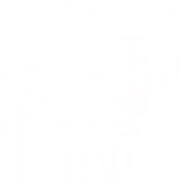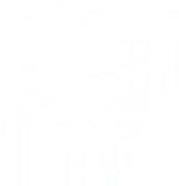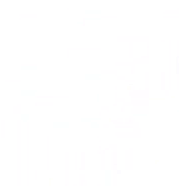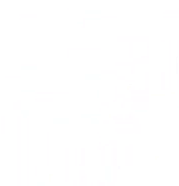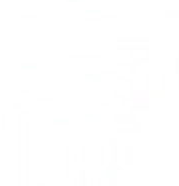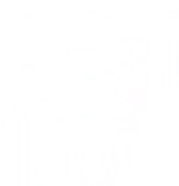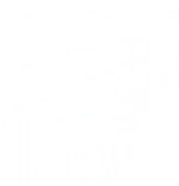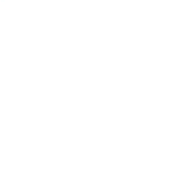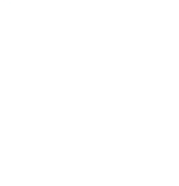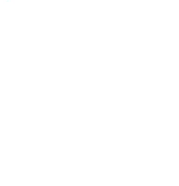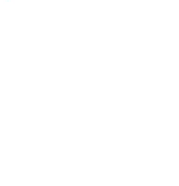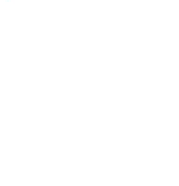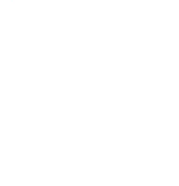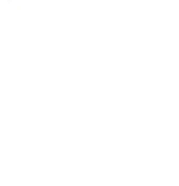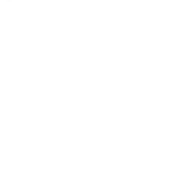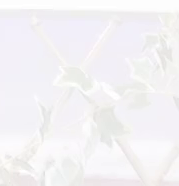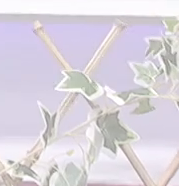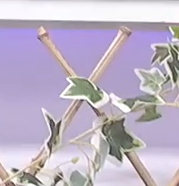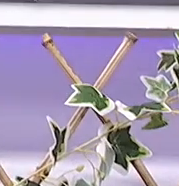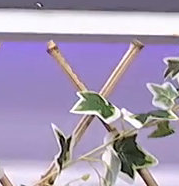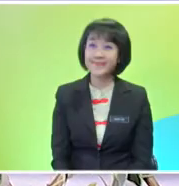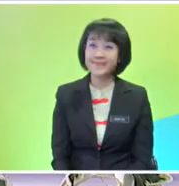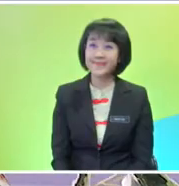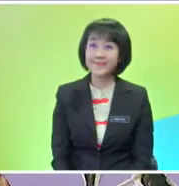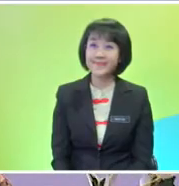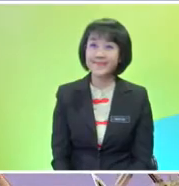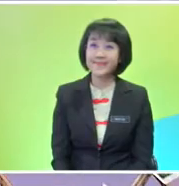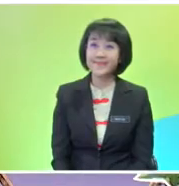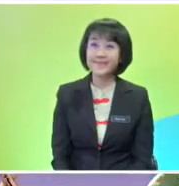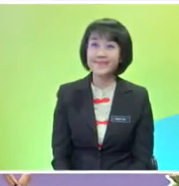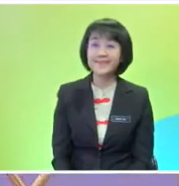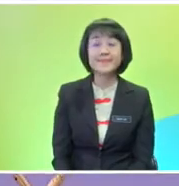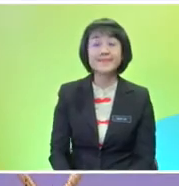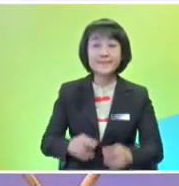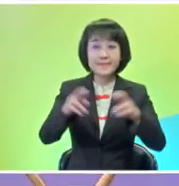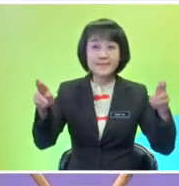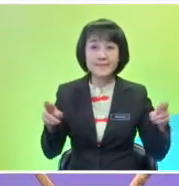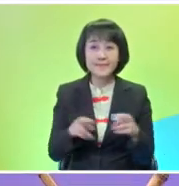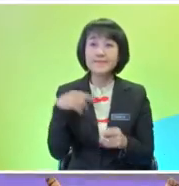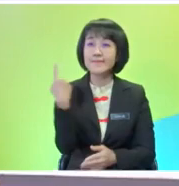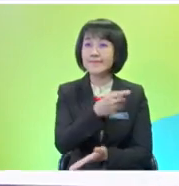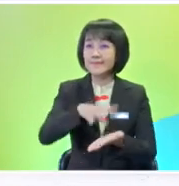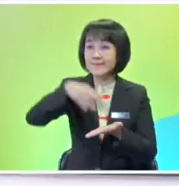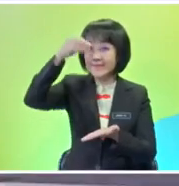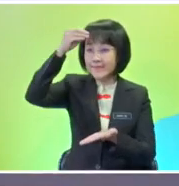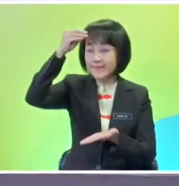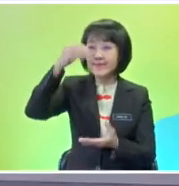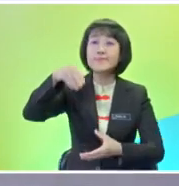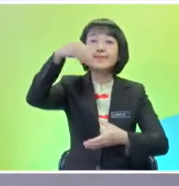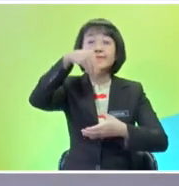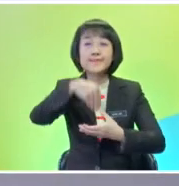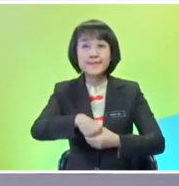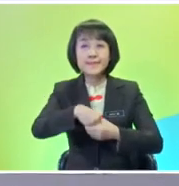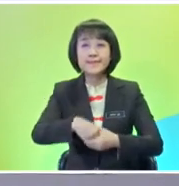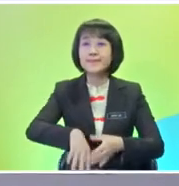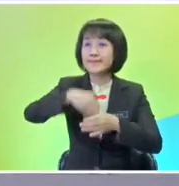Didik TV KPM antara ruang yang telah kita pelajari sepertinya di dalam